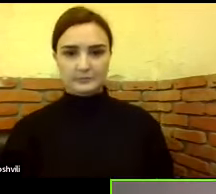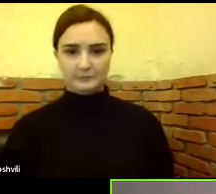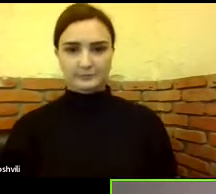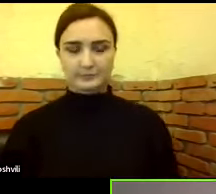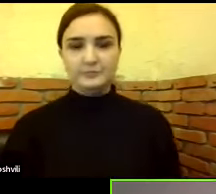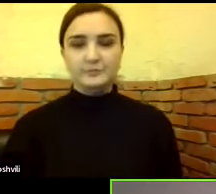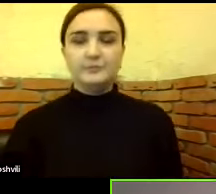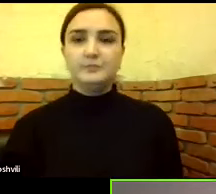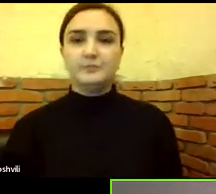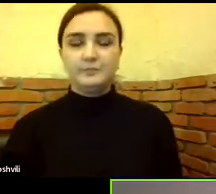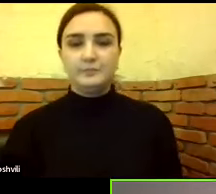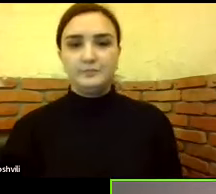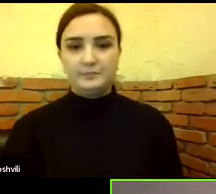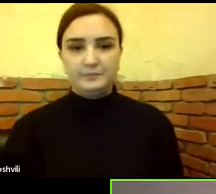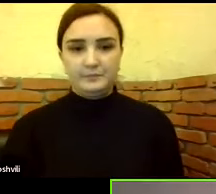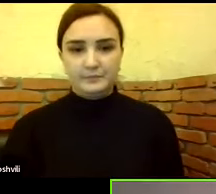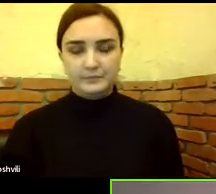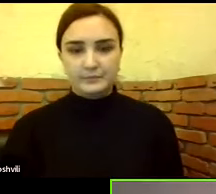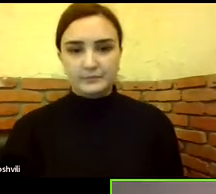ხო, მე და